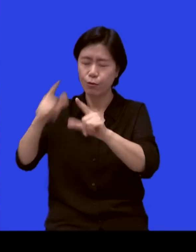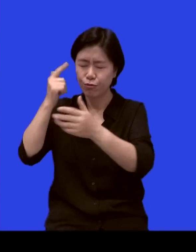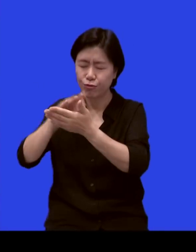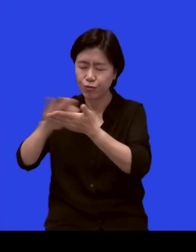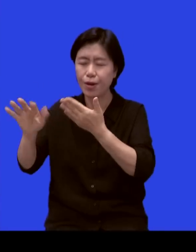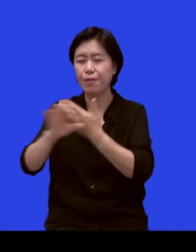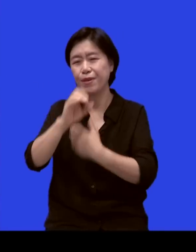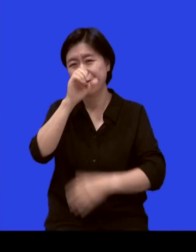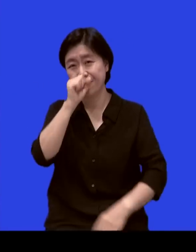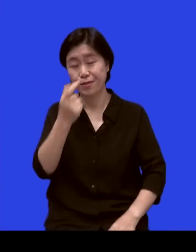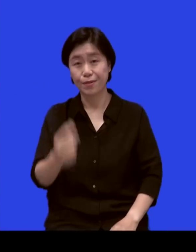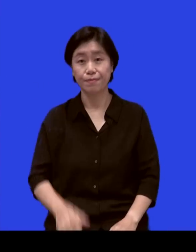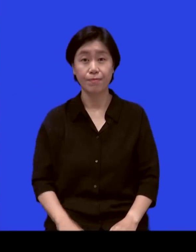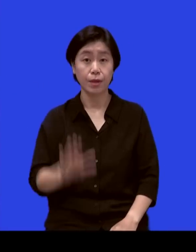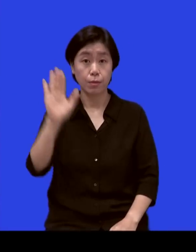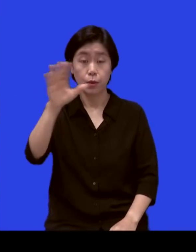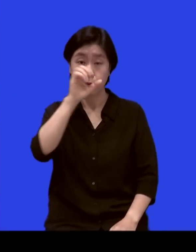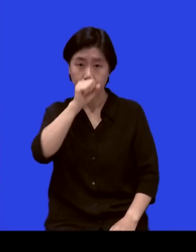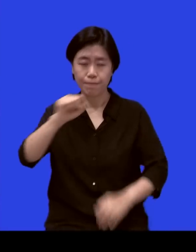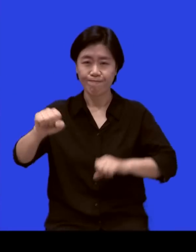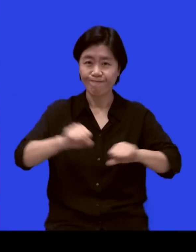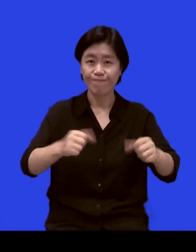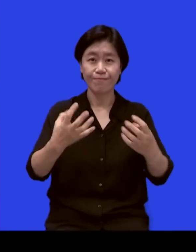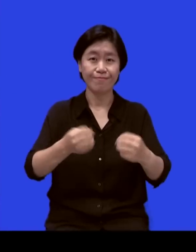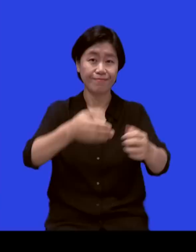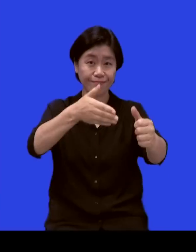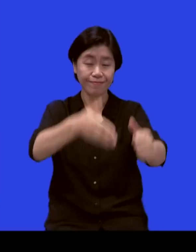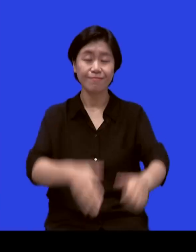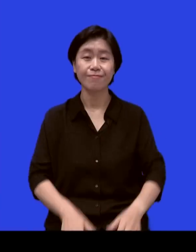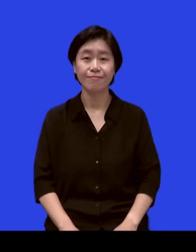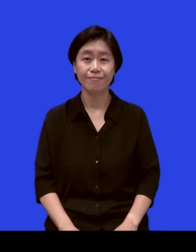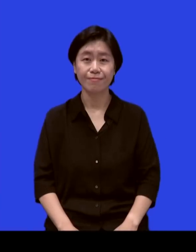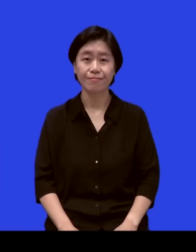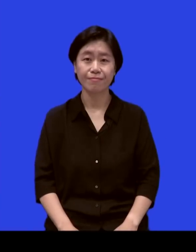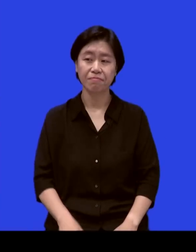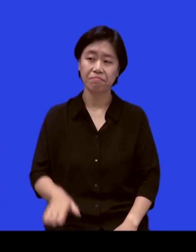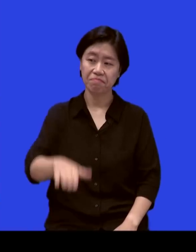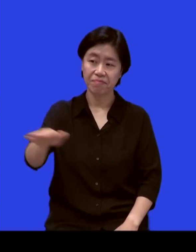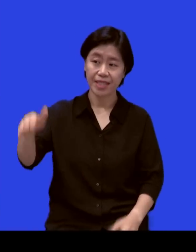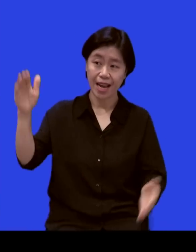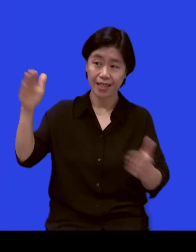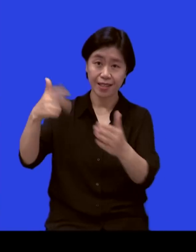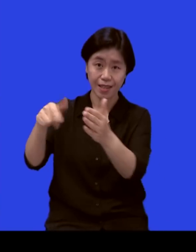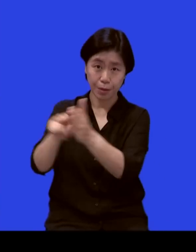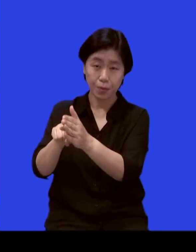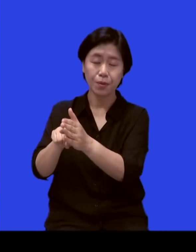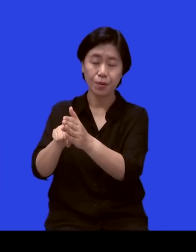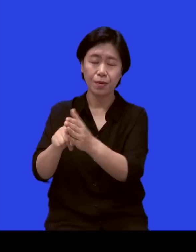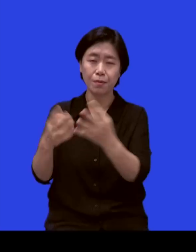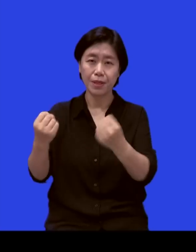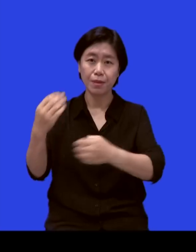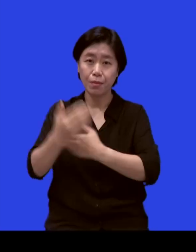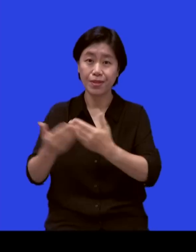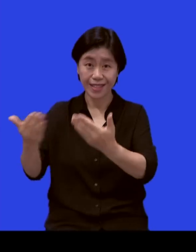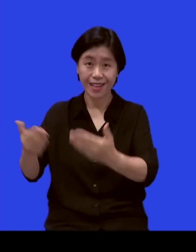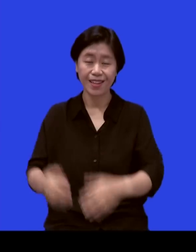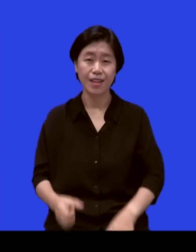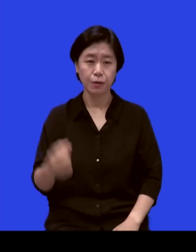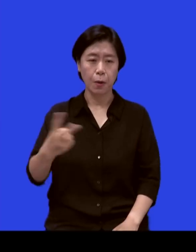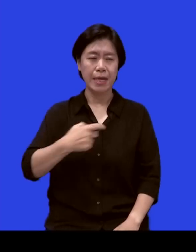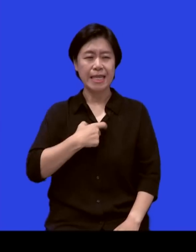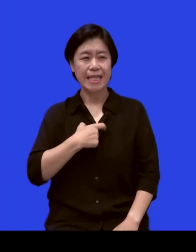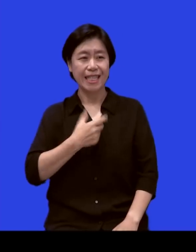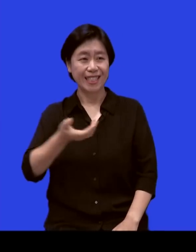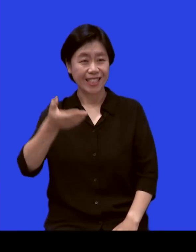생각이 들었습니다. 앞으로도 좋은 일 많이 해주시고 네. 예, 그 아이들 위해서도 헌신해 주시고 내키진 않겠지만 하나님이 보내신 곳에서